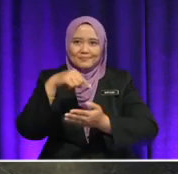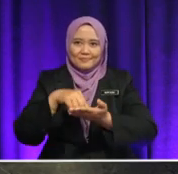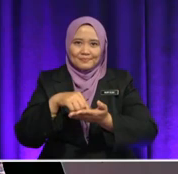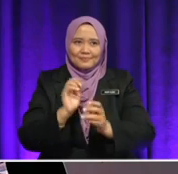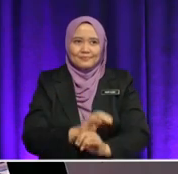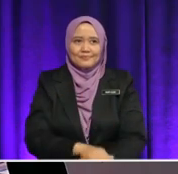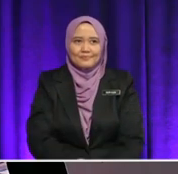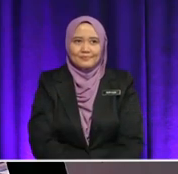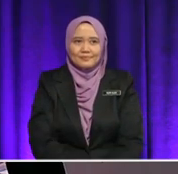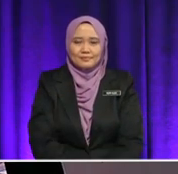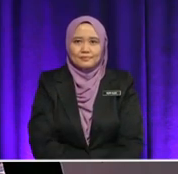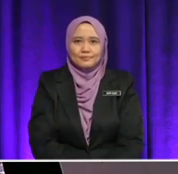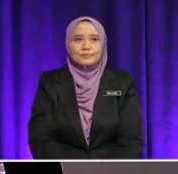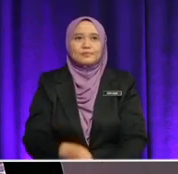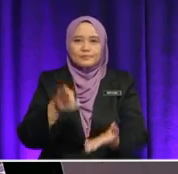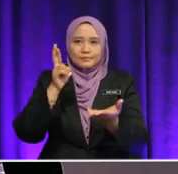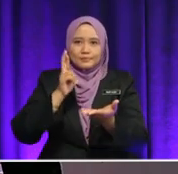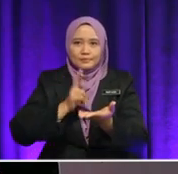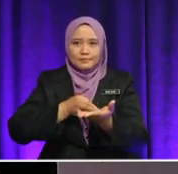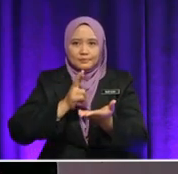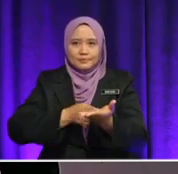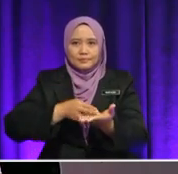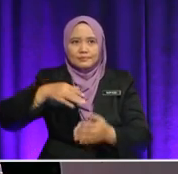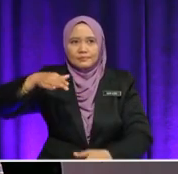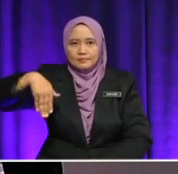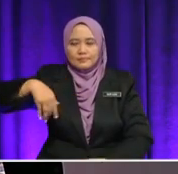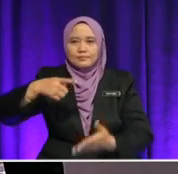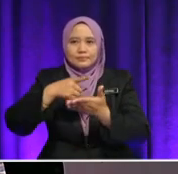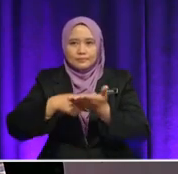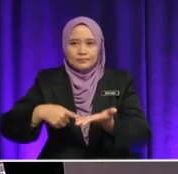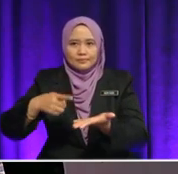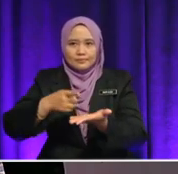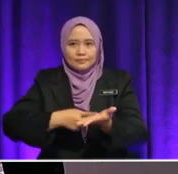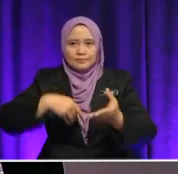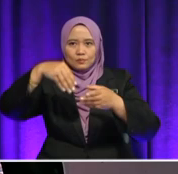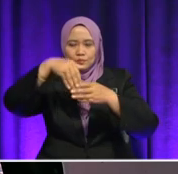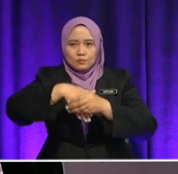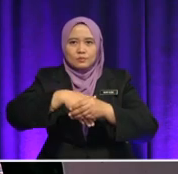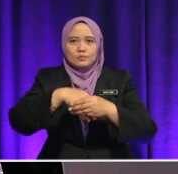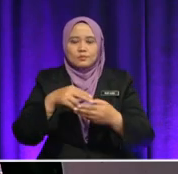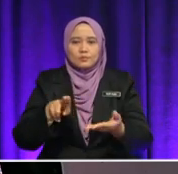ini rundingan sebelum pelihara umum baik sebelum pelihara umum